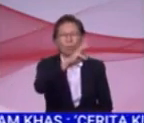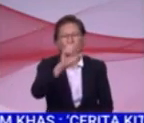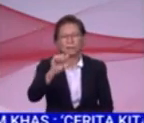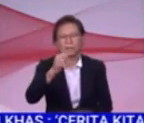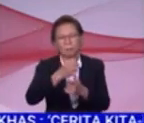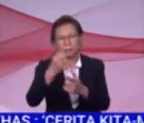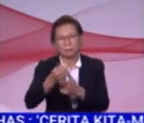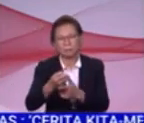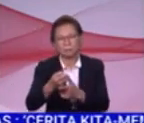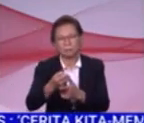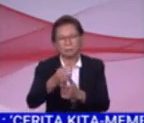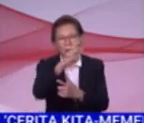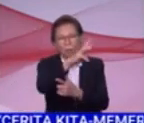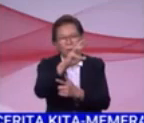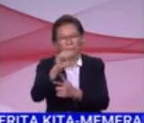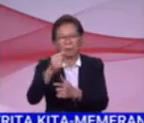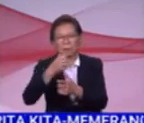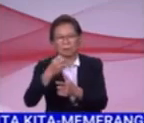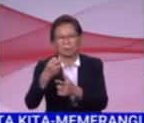yang